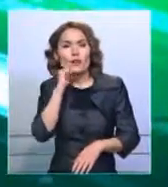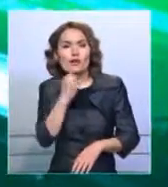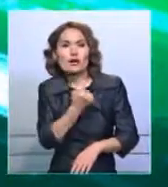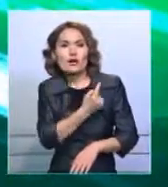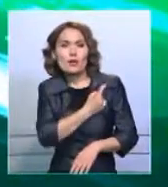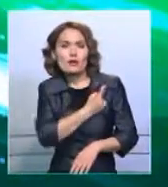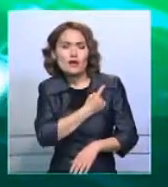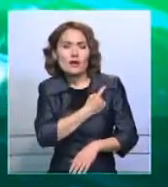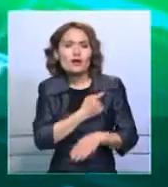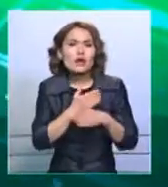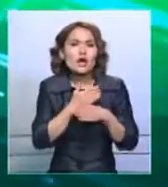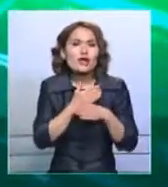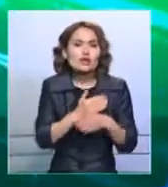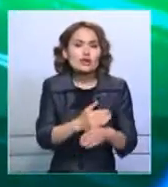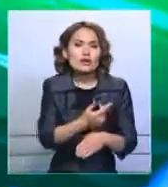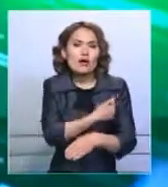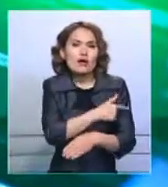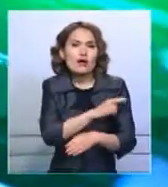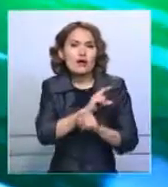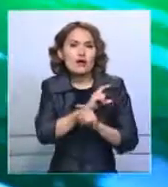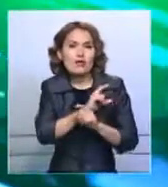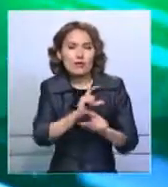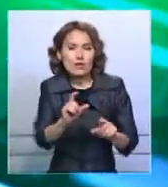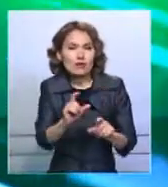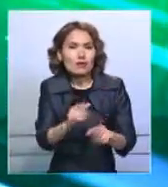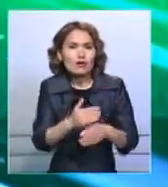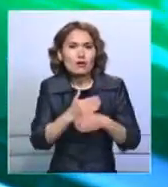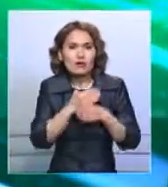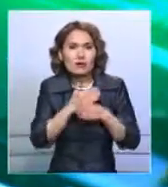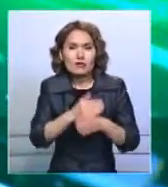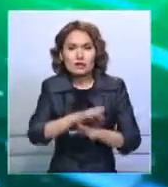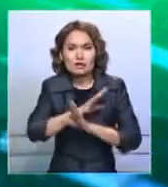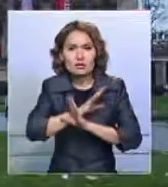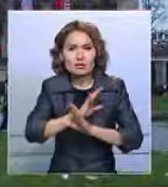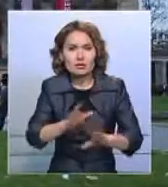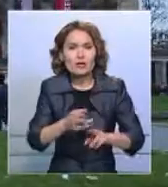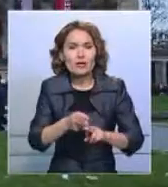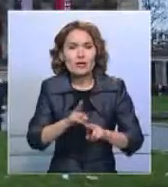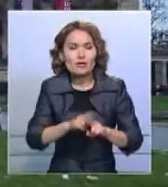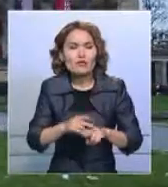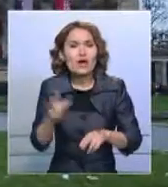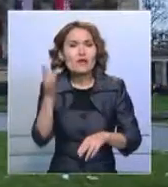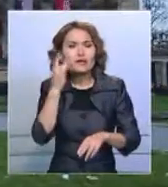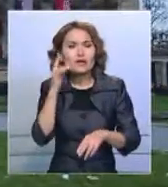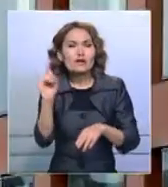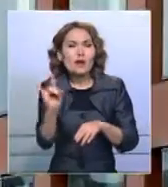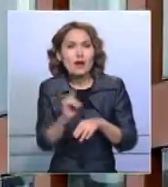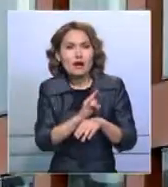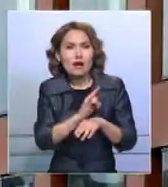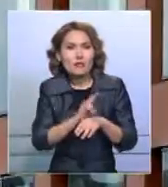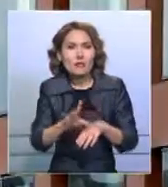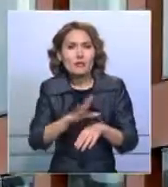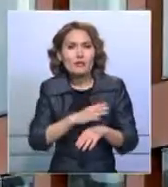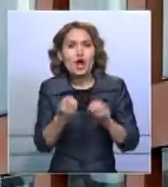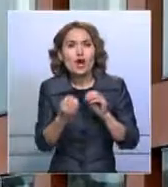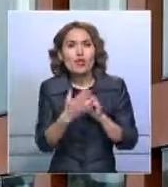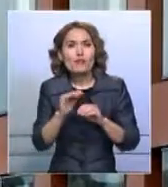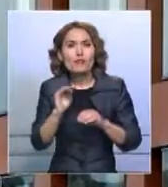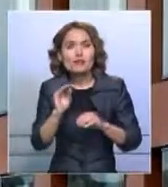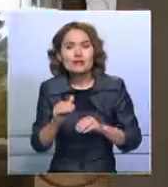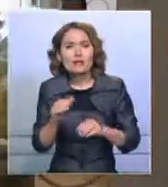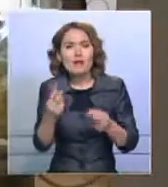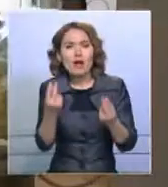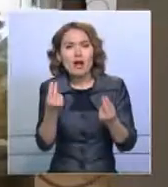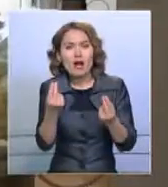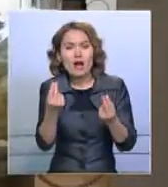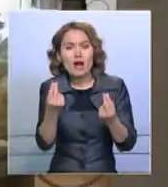жасайтын жекеменшік емхана науқастарымен бірігіп, түрлі қызмет көрсетілді деп анықтама жаздырып, бір қария үшін айына 15 мың евроға дейін